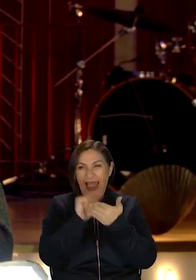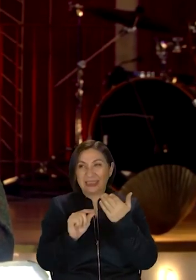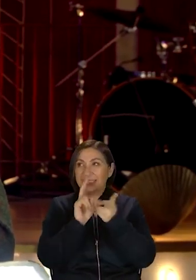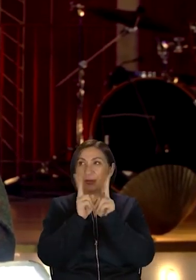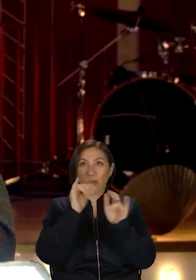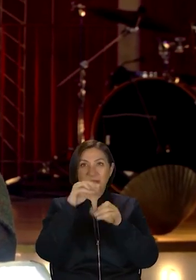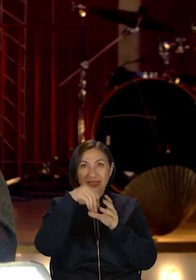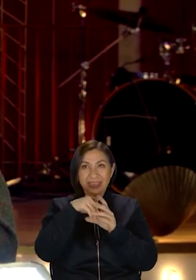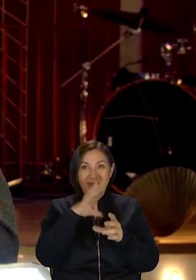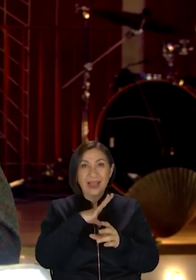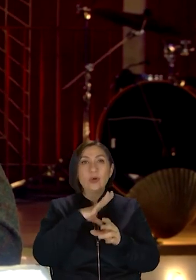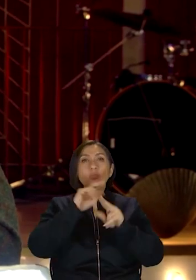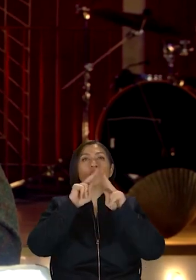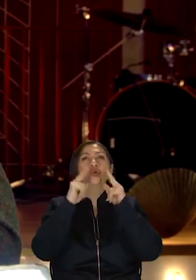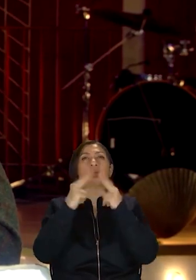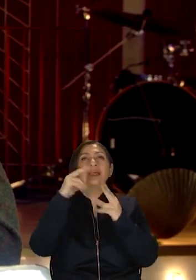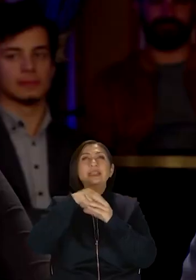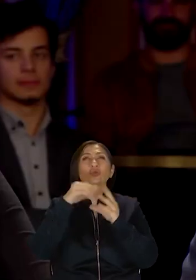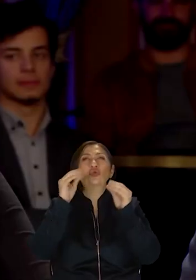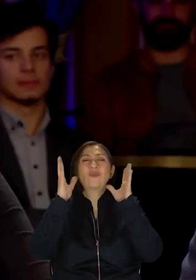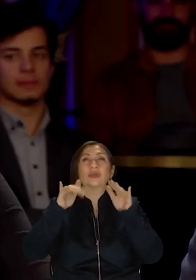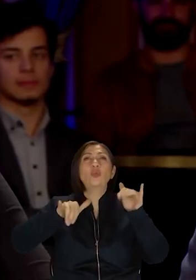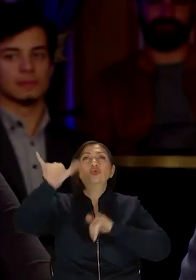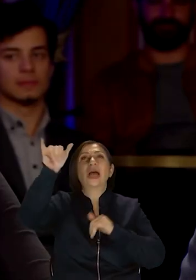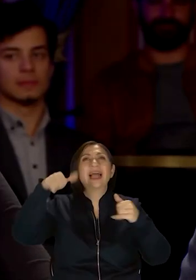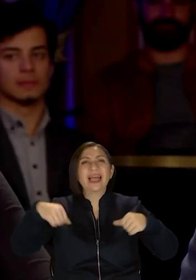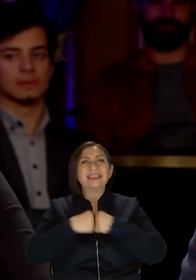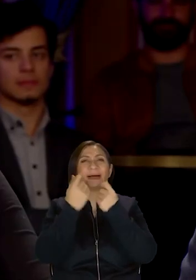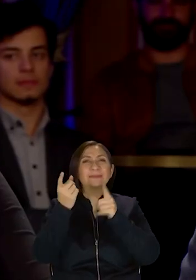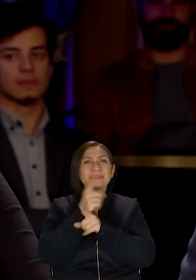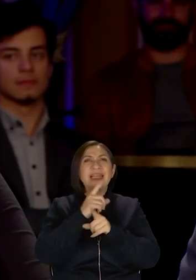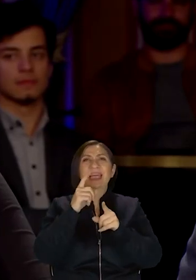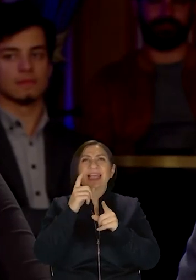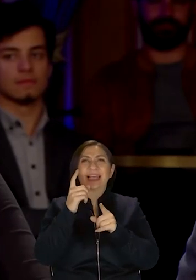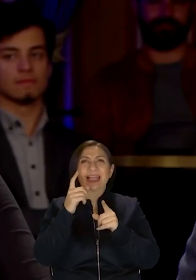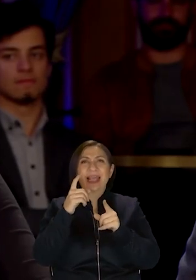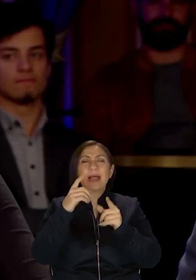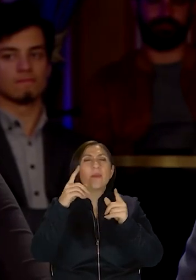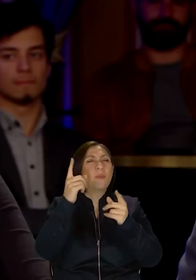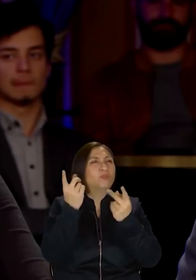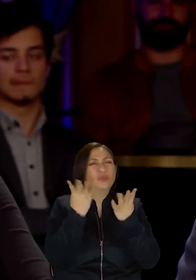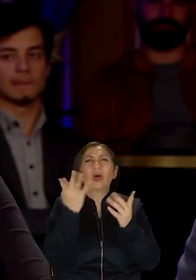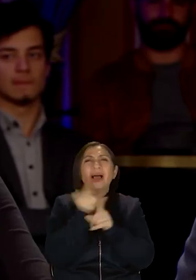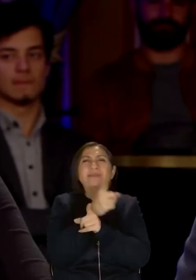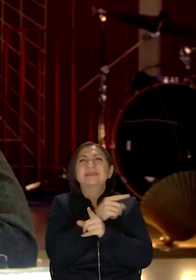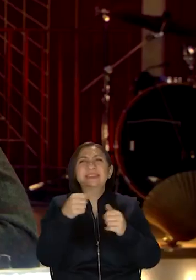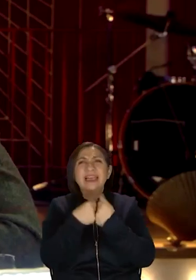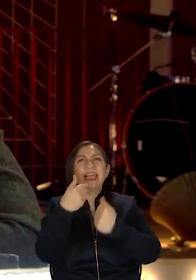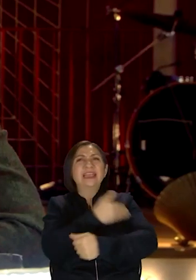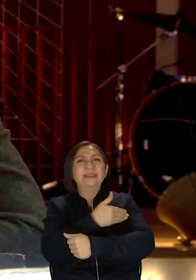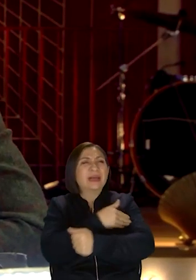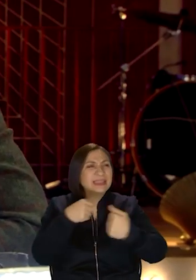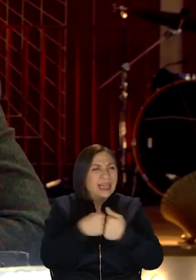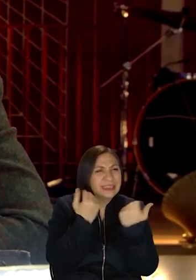Bütün dünyada çok sık tekrar eden uçak kazaları ve diğer tıbbi kazalar, bilmem ne kazalar, hizmet